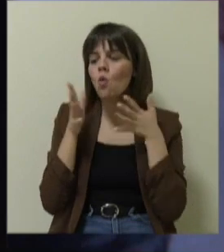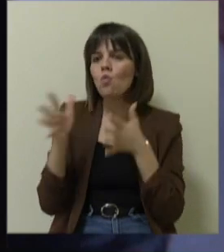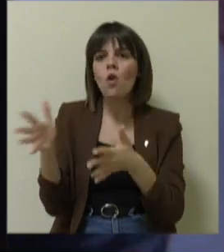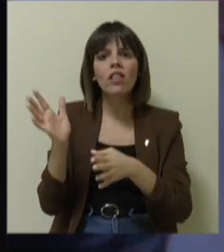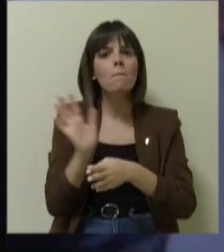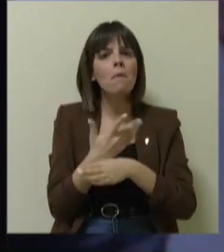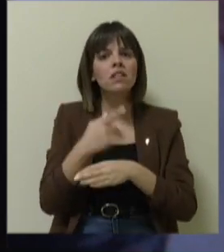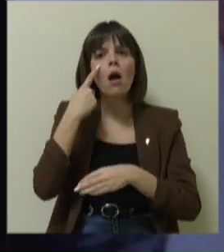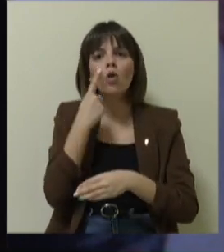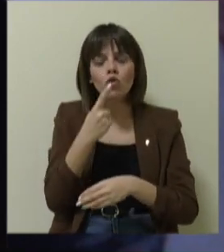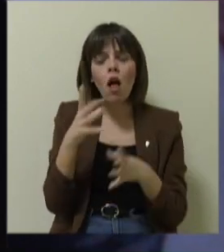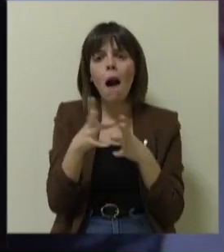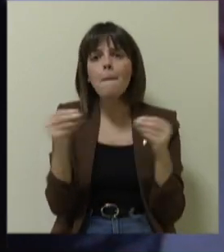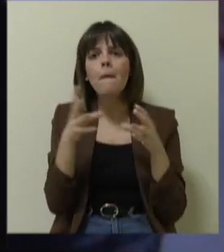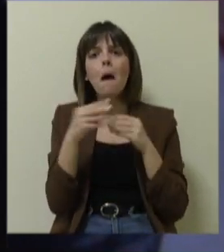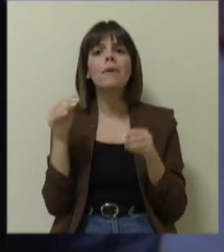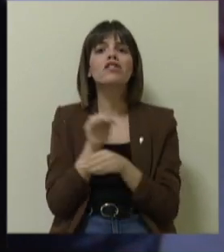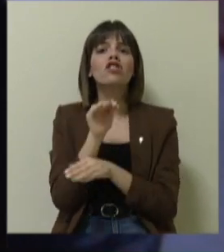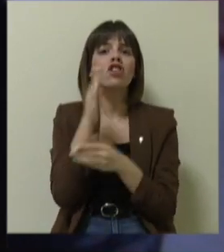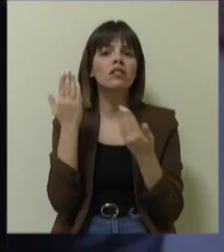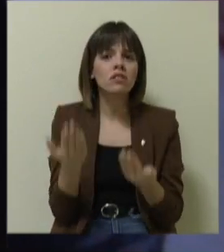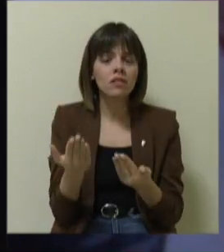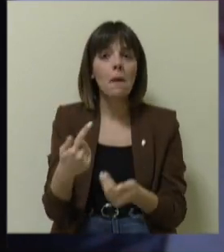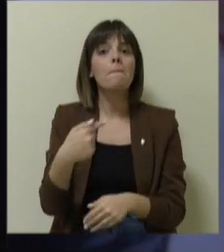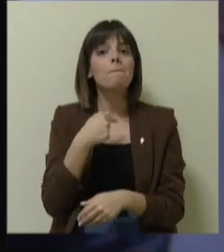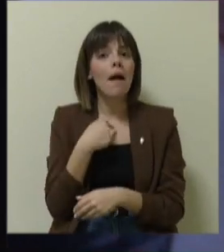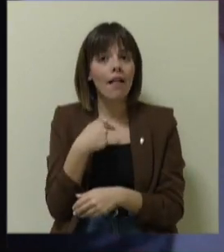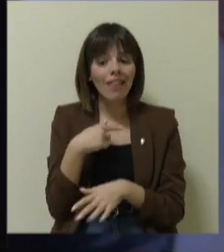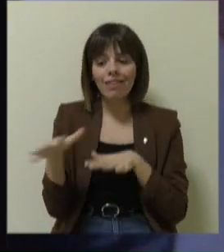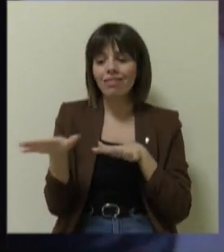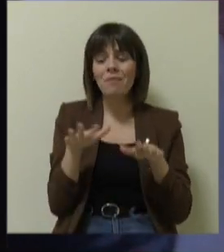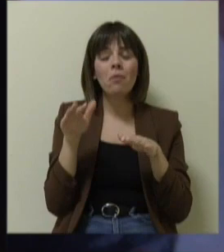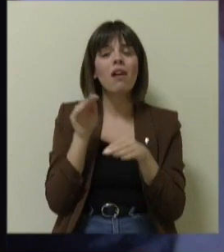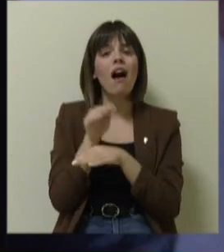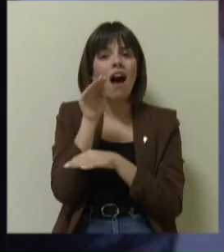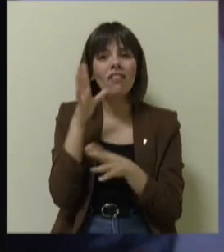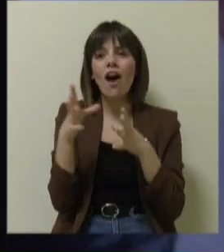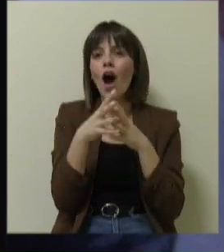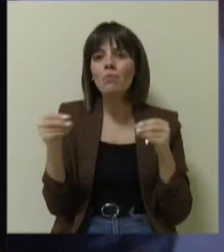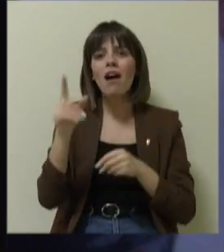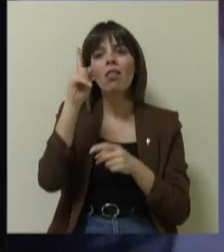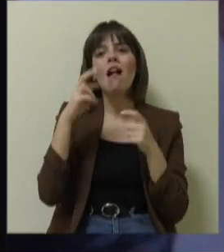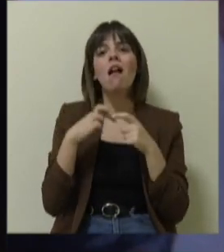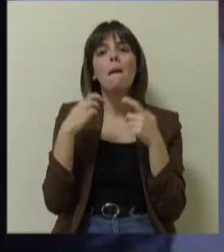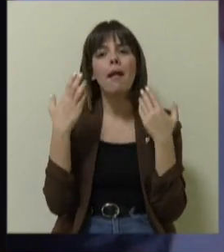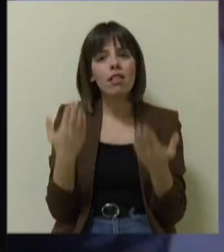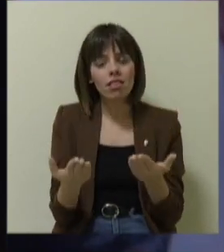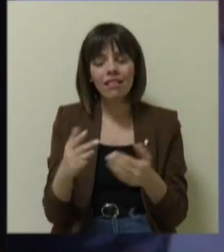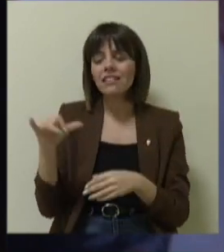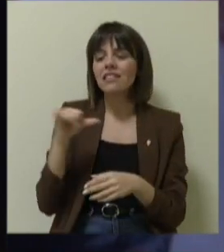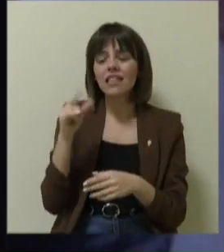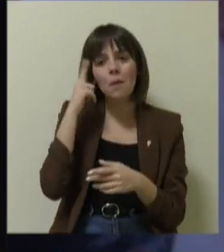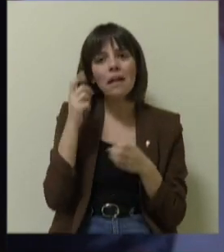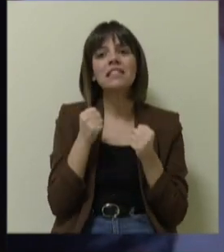ve gereçlerinde kayıplar yaşadık. Ben de depremde hayatını yitirenlere Allah'tan rahmet,